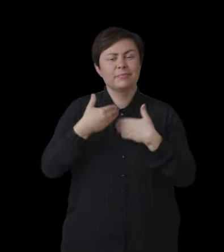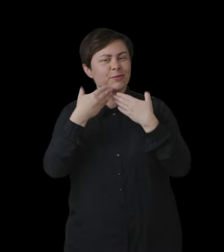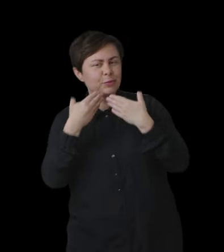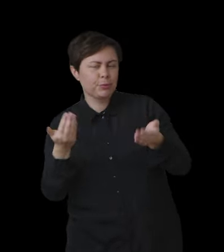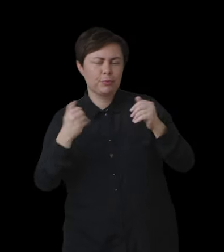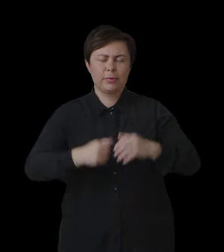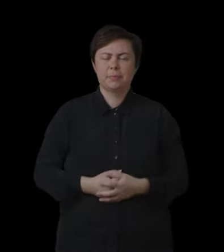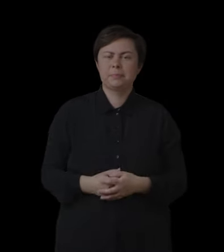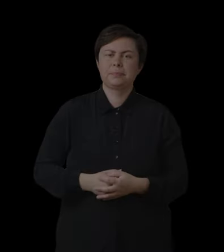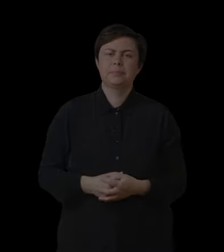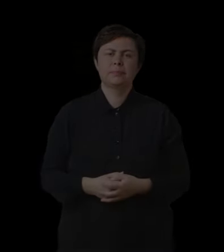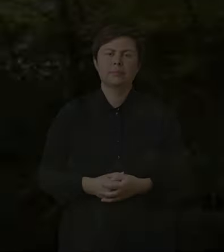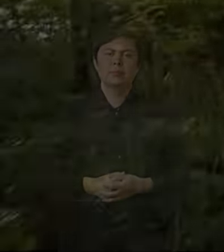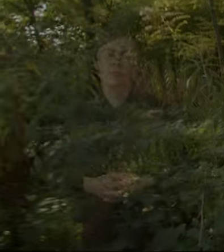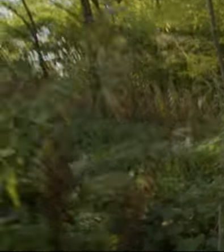Dziękuję.